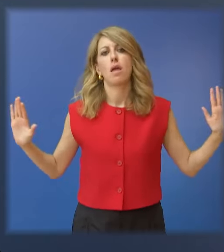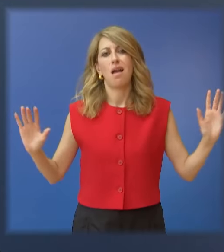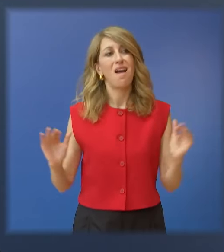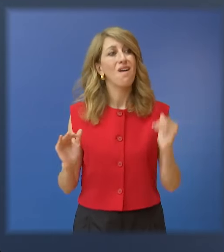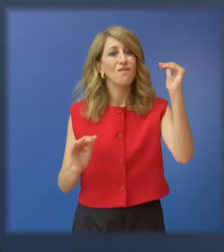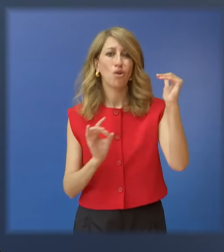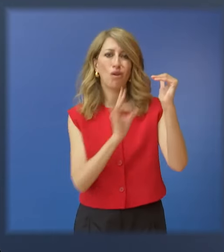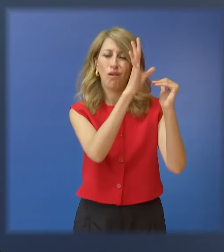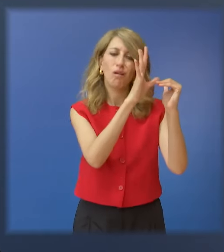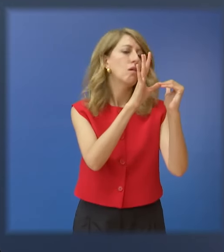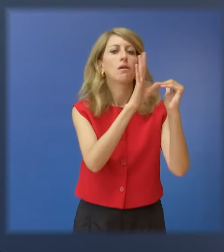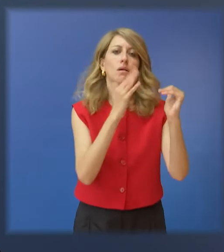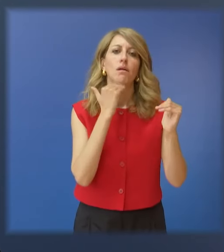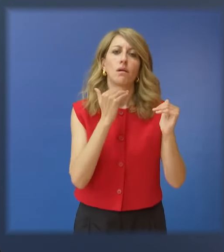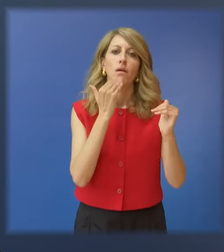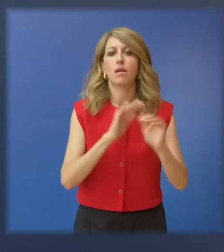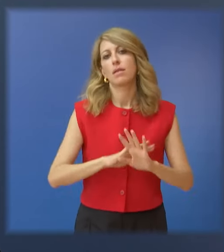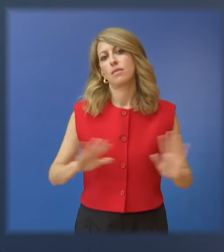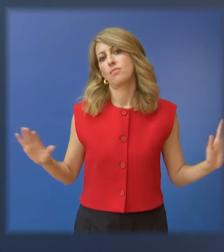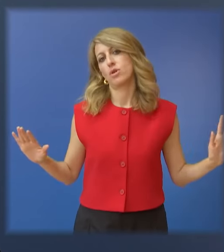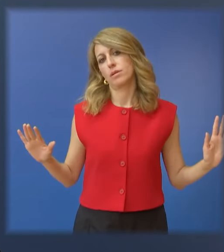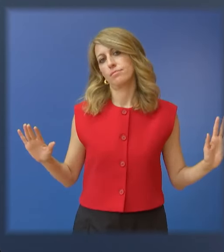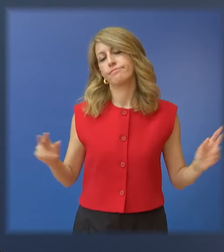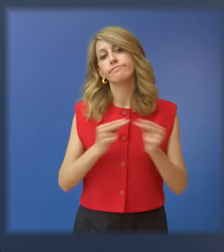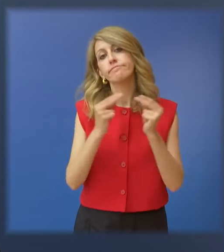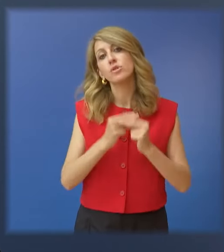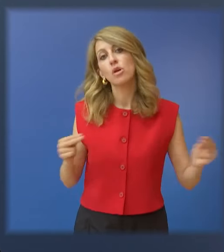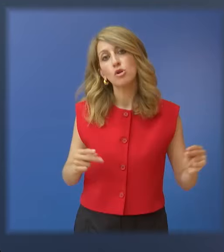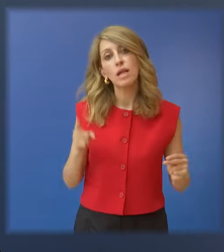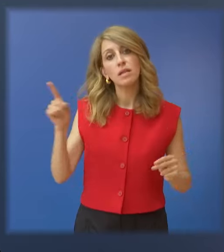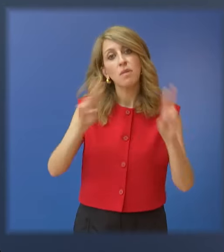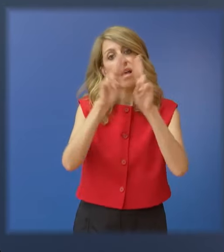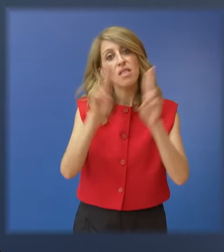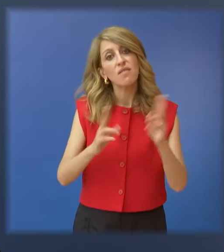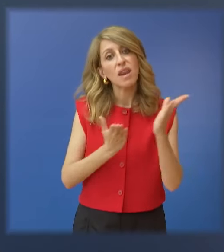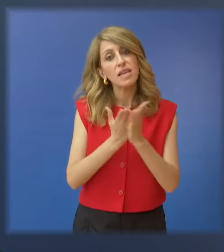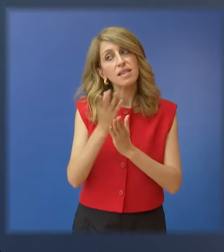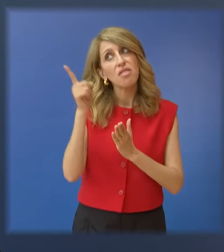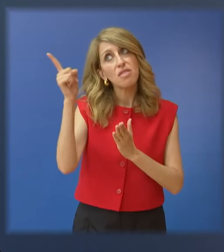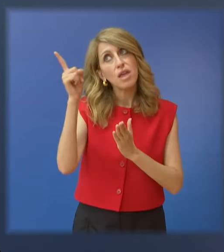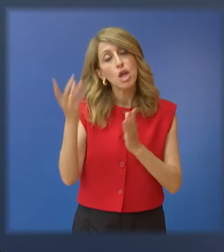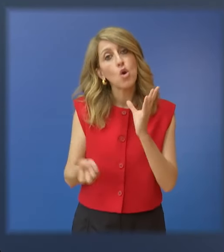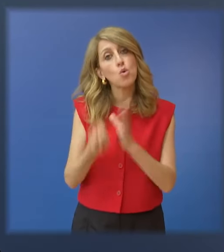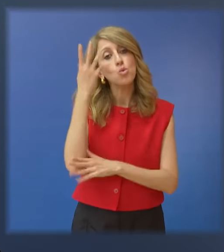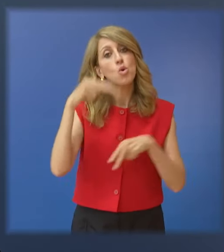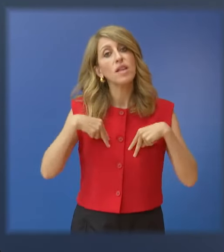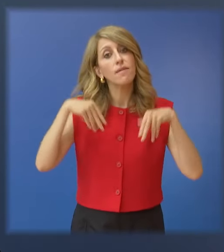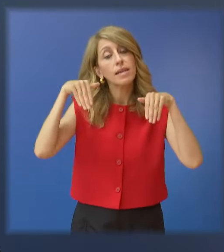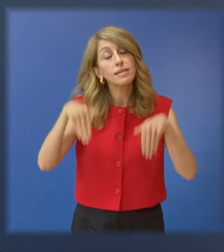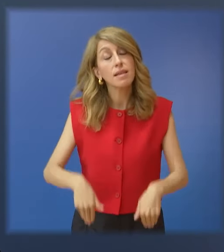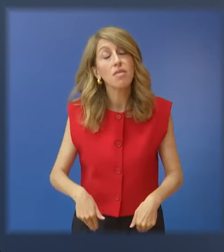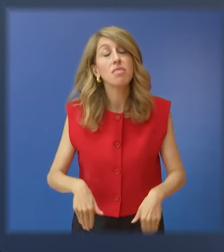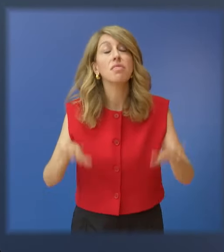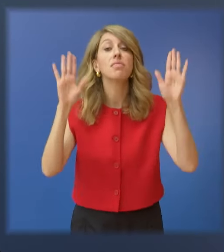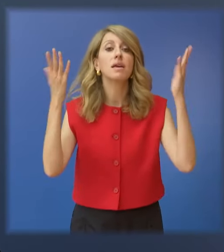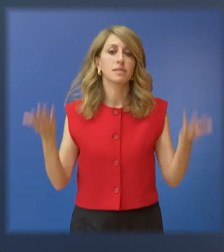ε αντίθετες στο διεθνές δίκαιο διατυπώσεις φαίνεται ότι η νέα κυβέρνηση της βόρειας μακεδονίας δεν το σέβεται αναμένουμε να